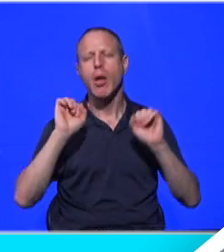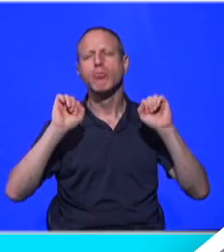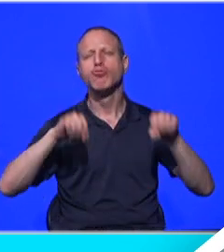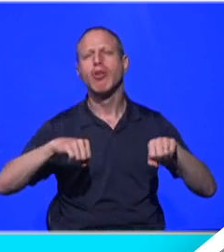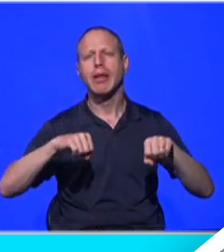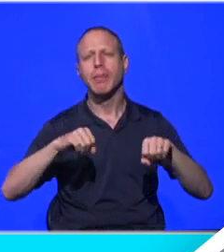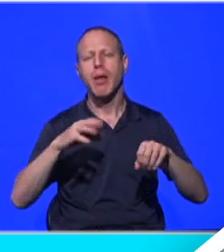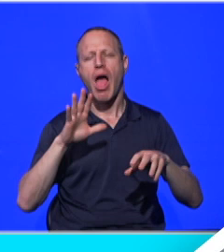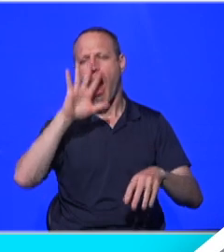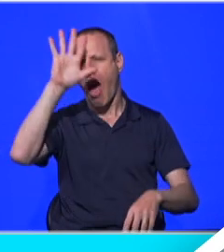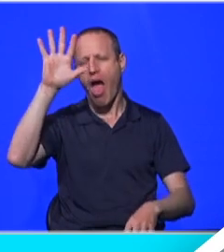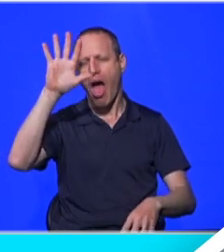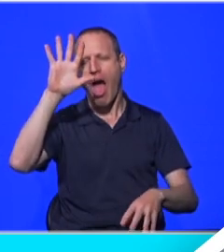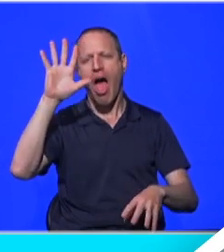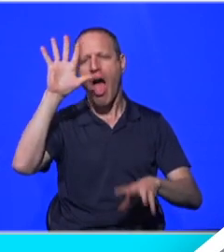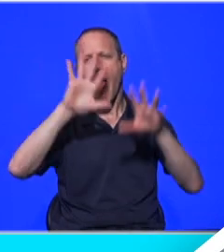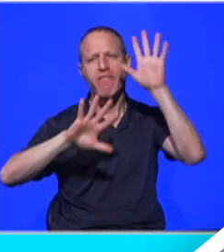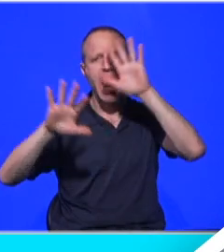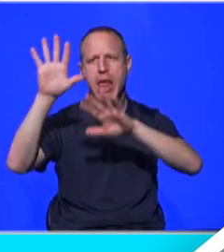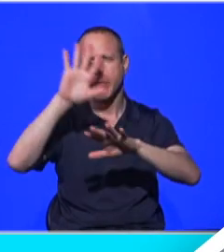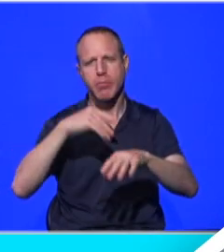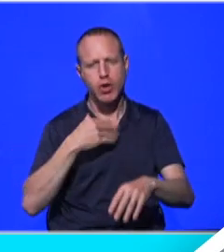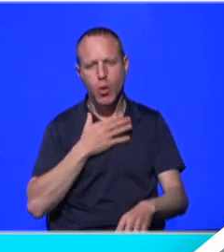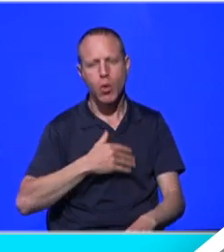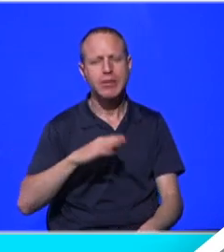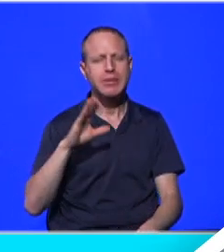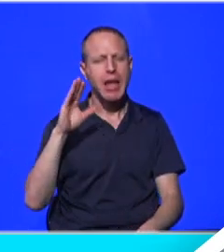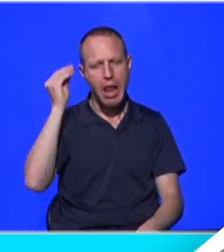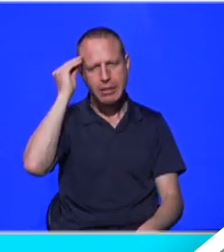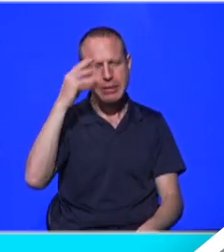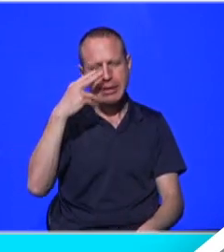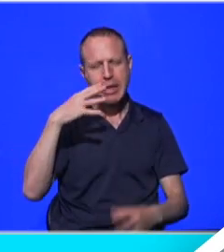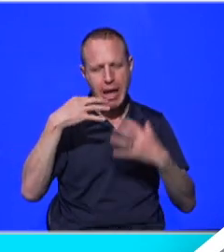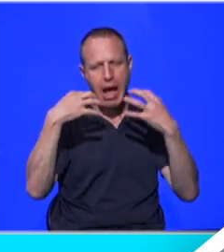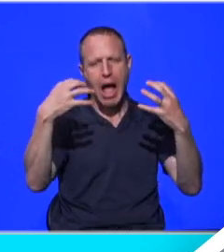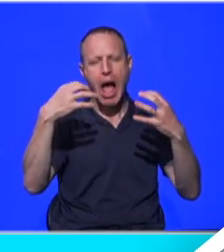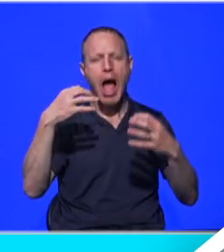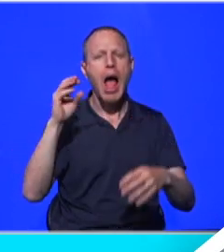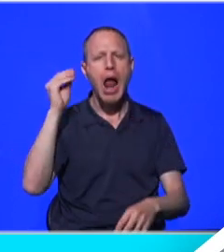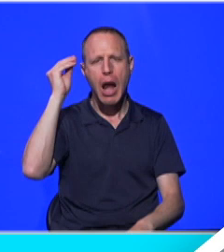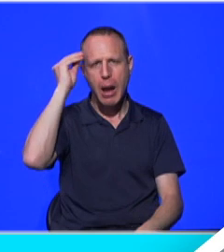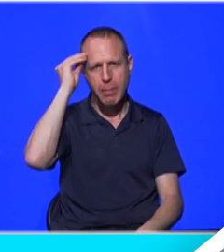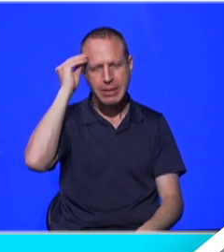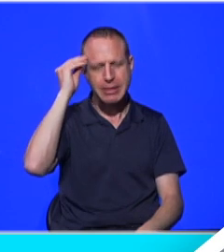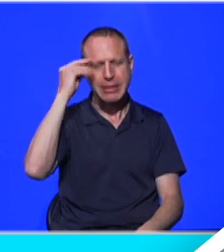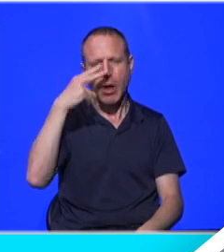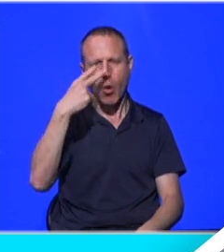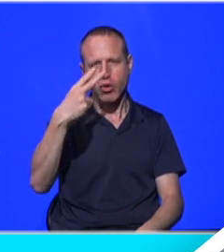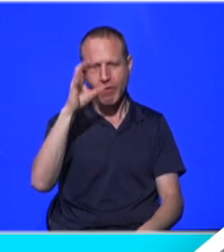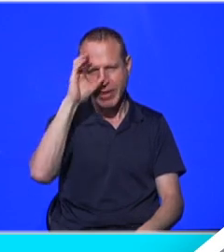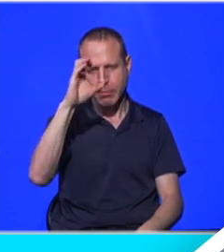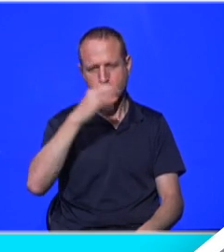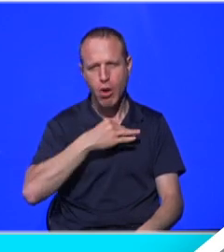אפלים. אני רוצה להזכיר לקהל המאזינים והצופים שלנו שיש לי את אות אביר איכות השלטון, את